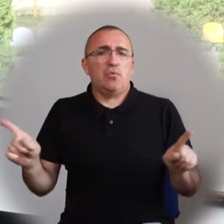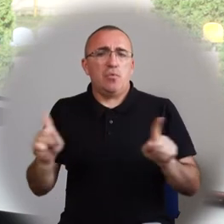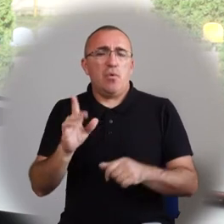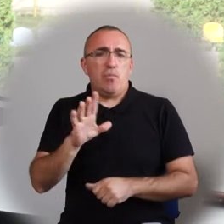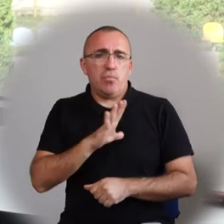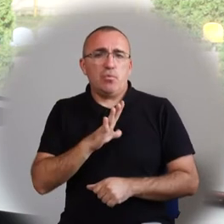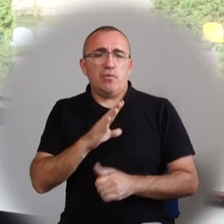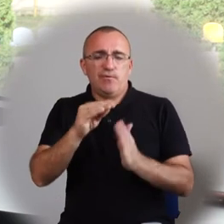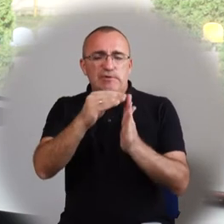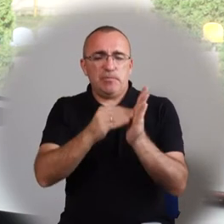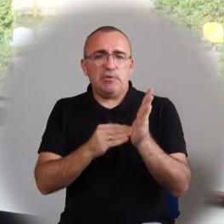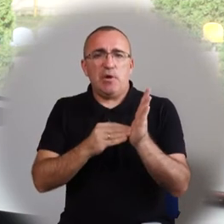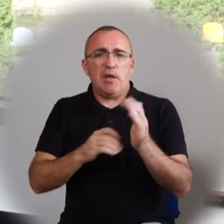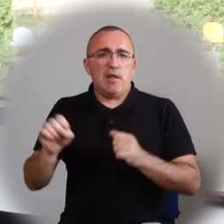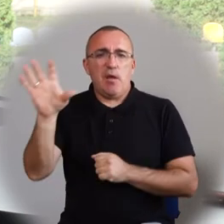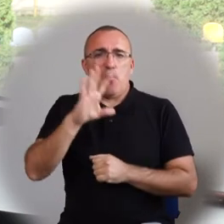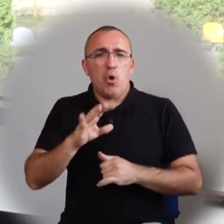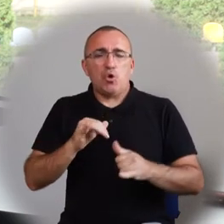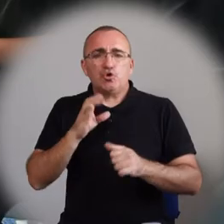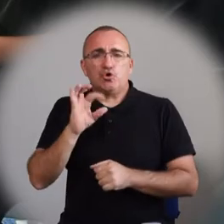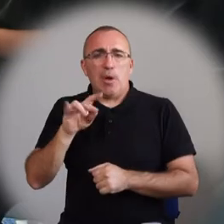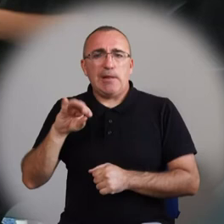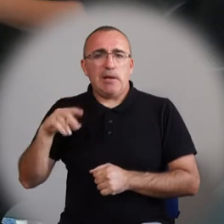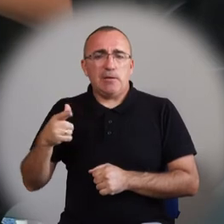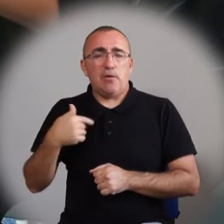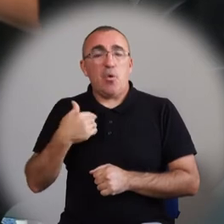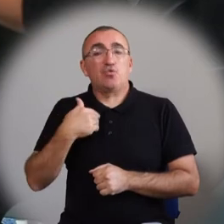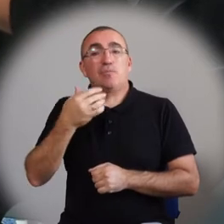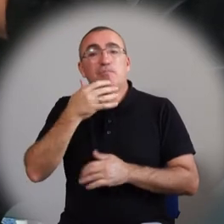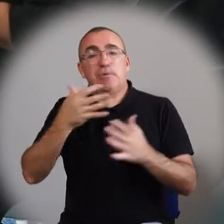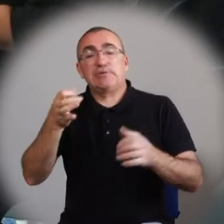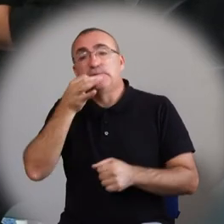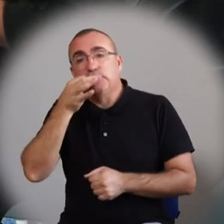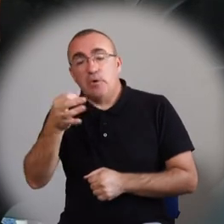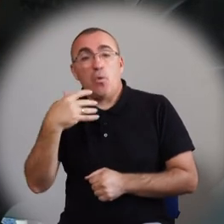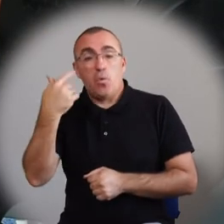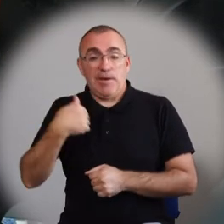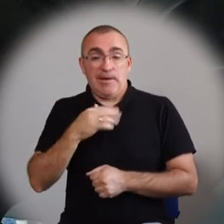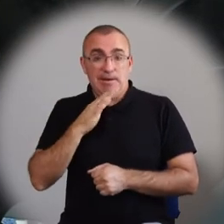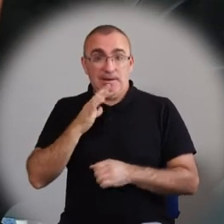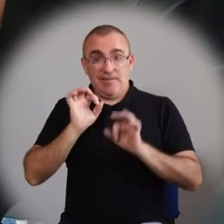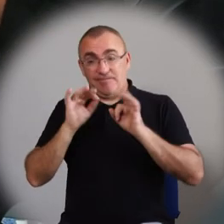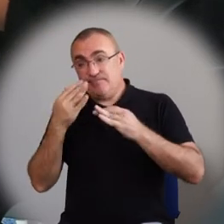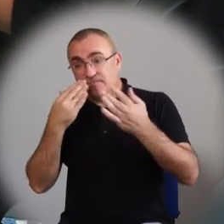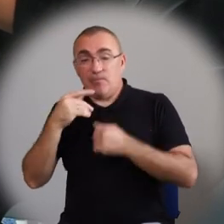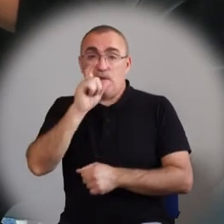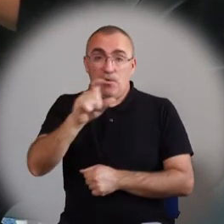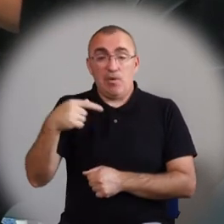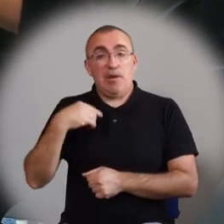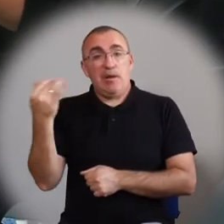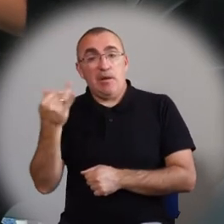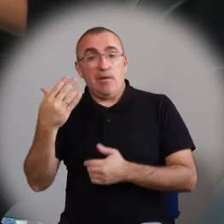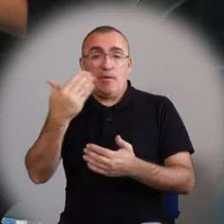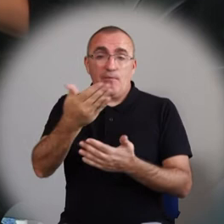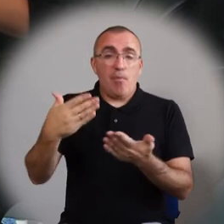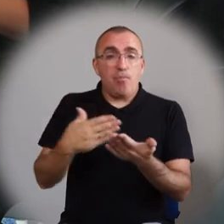гідним для того, щоб бути в списках Європейської солідарності. Сергій Петрович, ну я хочу навіть більше сказати, коли я спілкуюся з людьми,